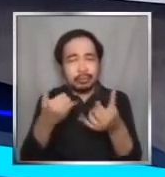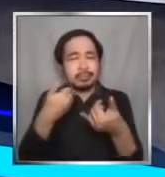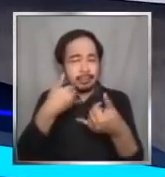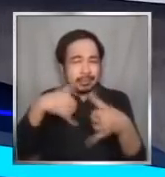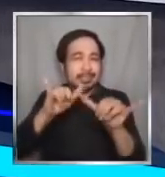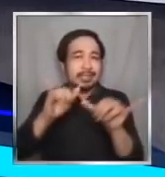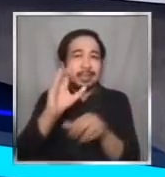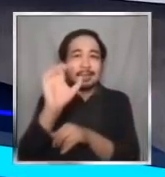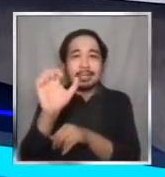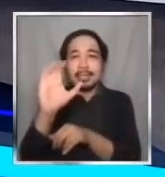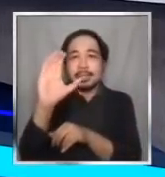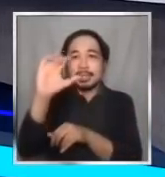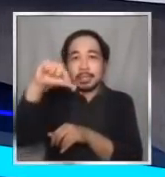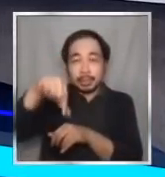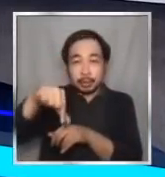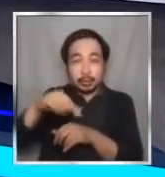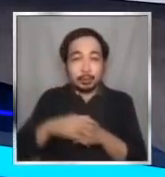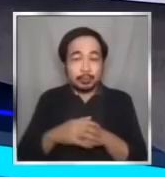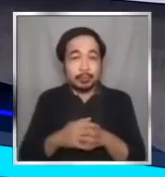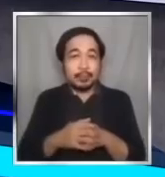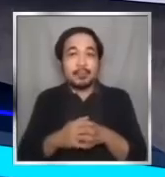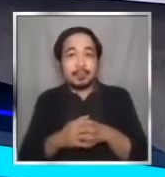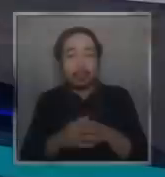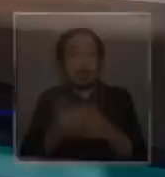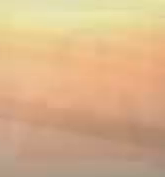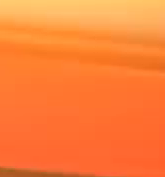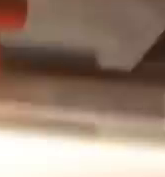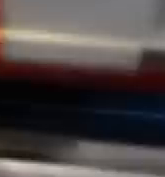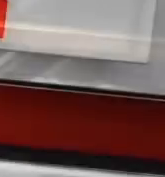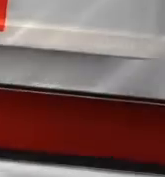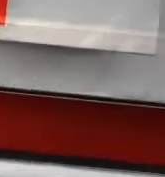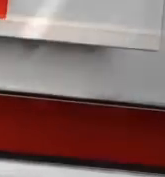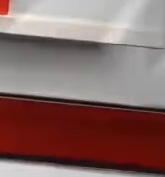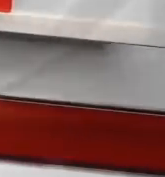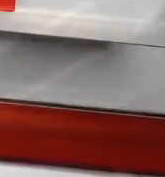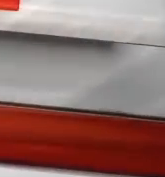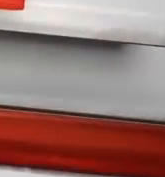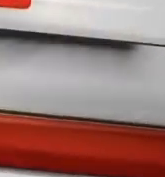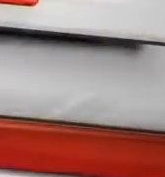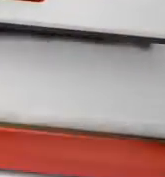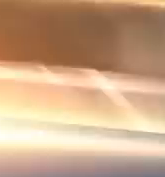ECQ. Nakatutok live doon si Ian Cruz.